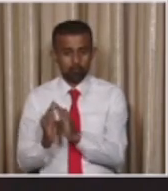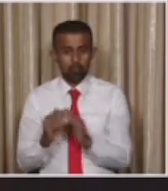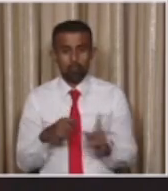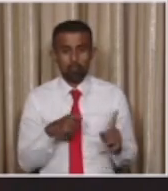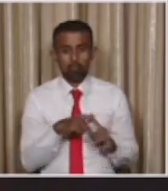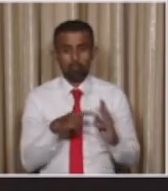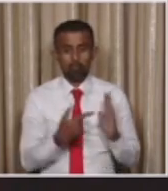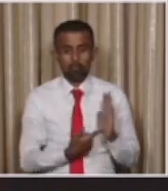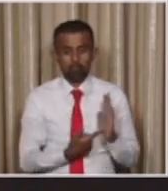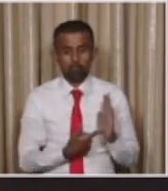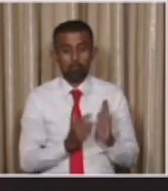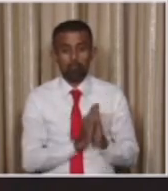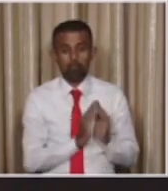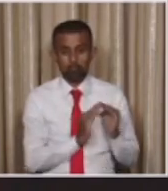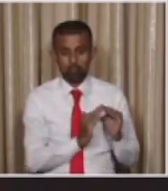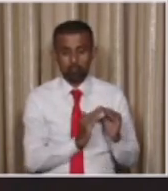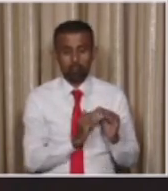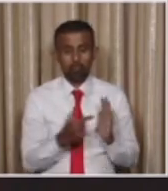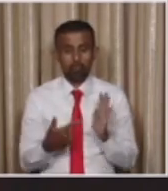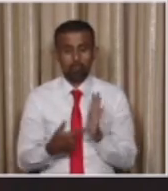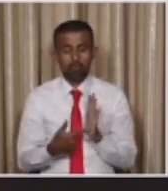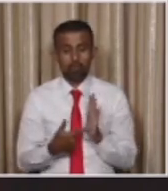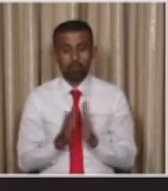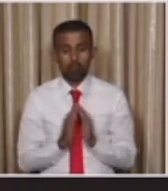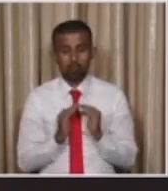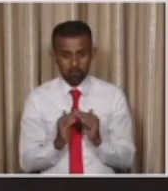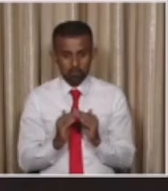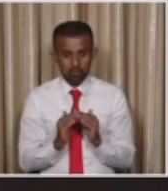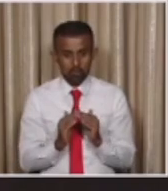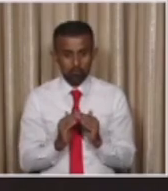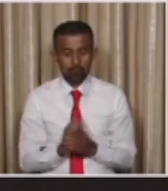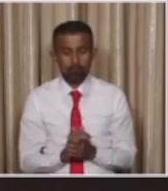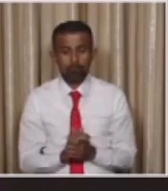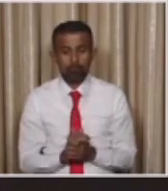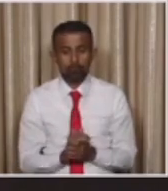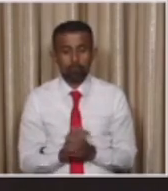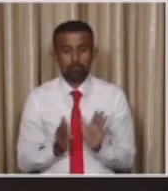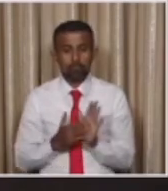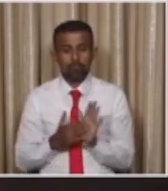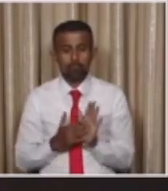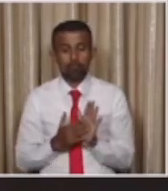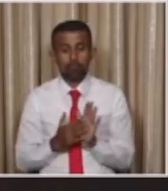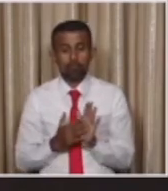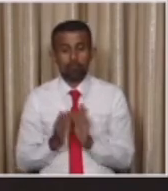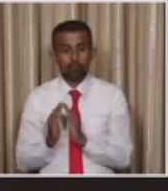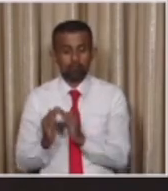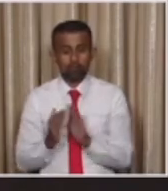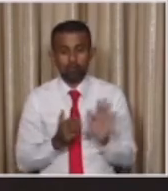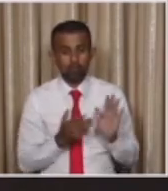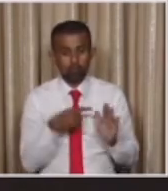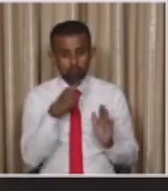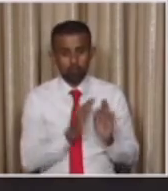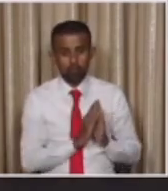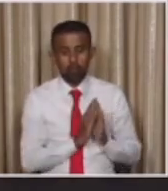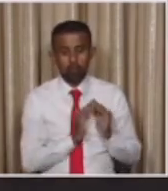කුටුම්බගල තපෝවනය, තරුලෙන්ගල ආරණ්‍ය සේනාසනය, මගුල් මහාවිහාරය, මුහුදු මහාවිහාරය